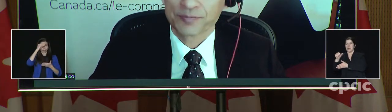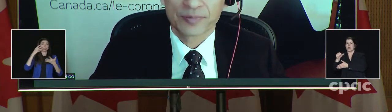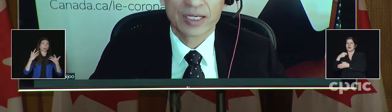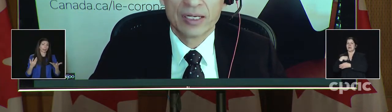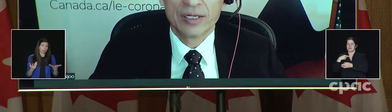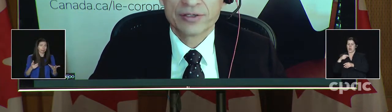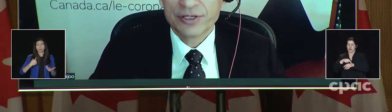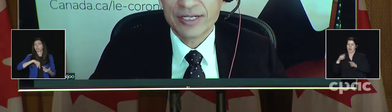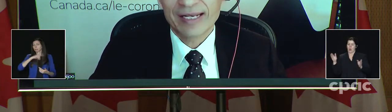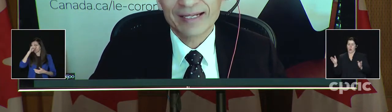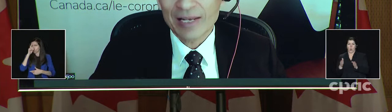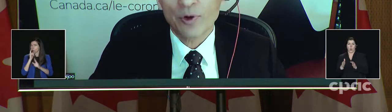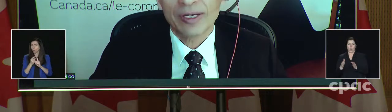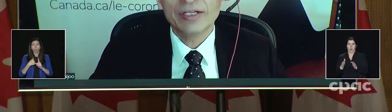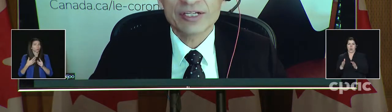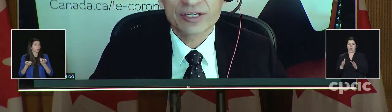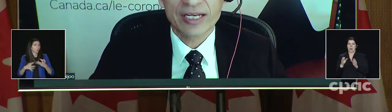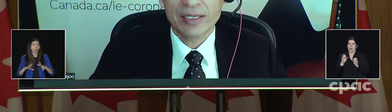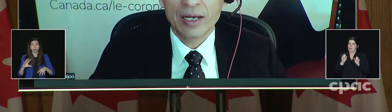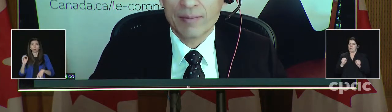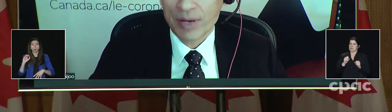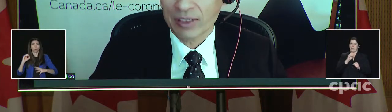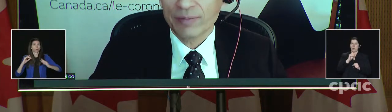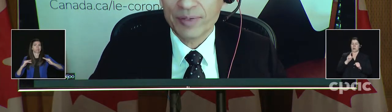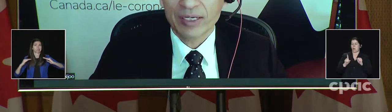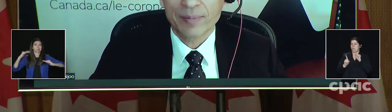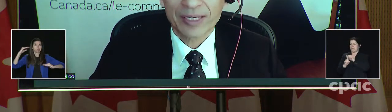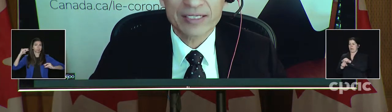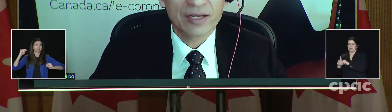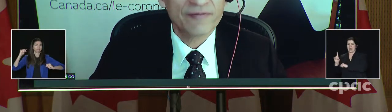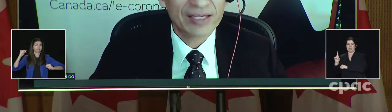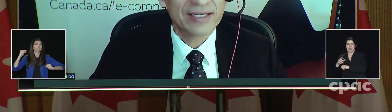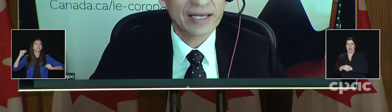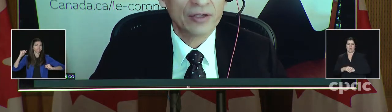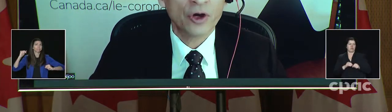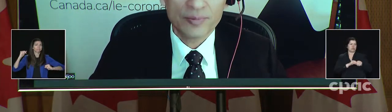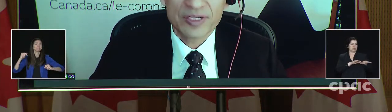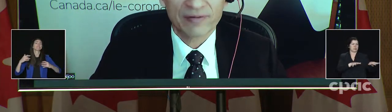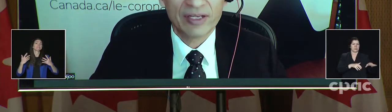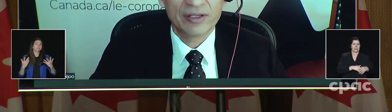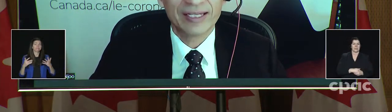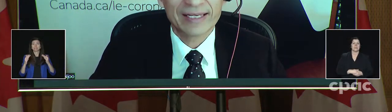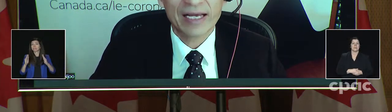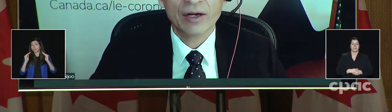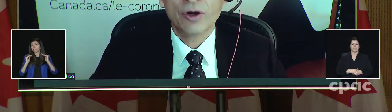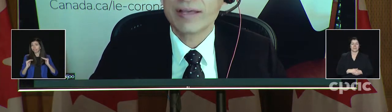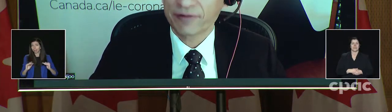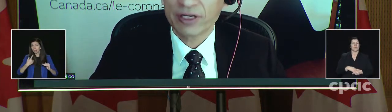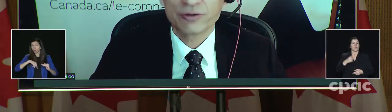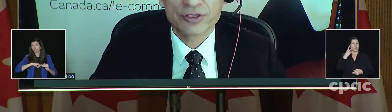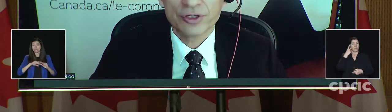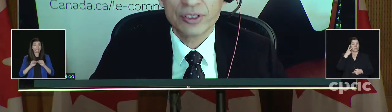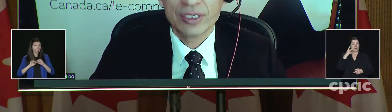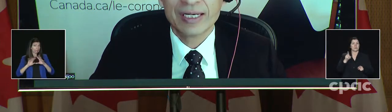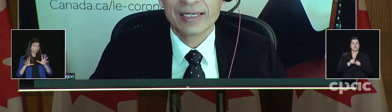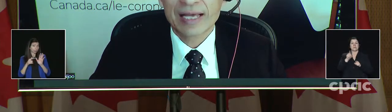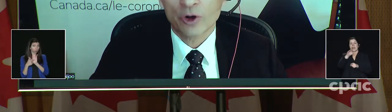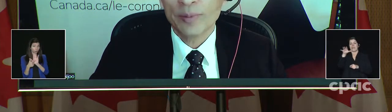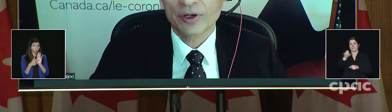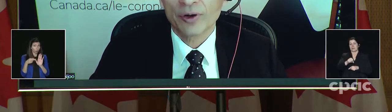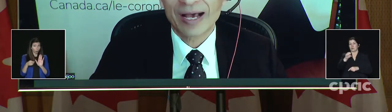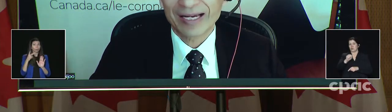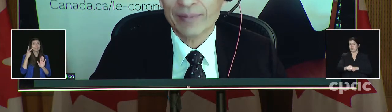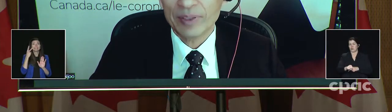court. Ceci est clairement illustré par le pic presque vertical observé dans les cas en Afrique du Sud,